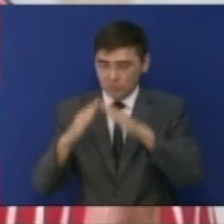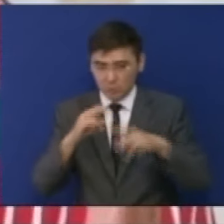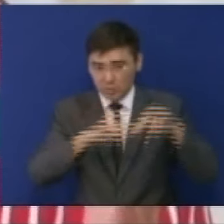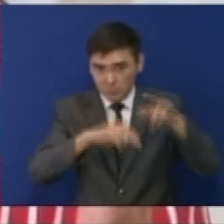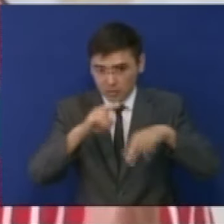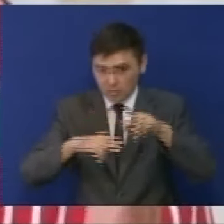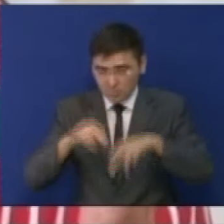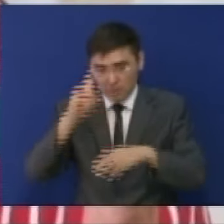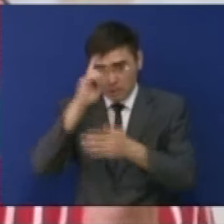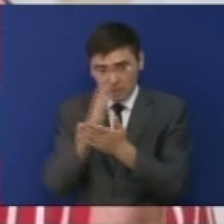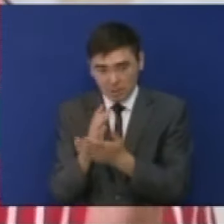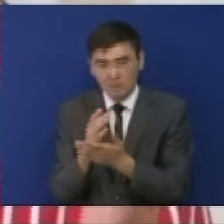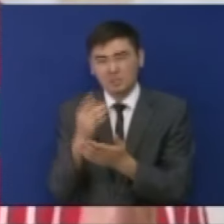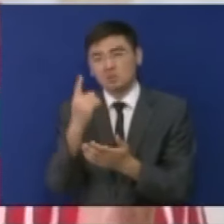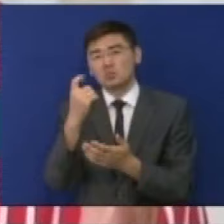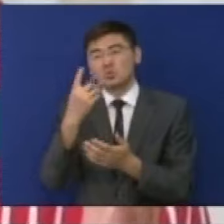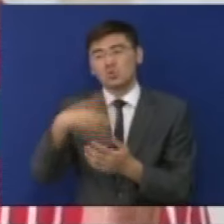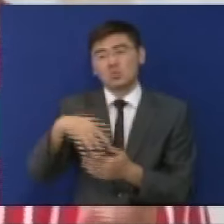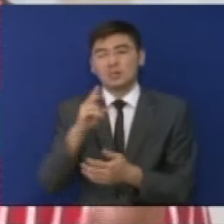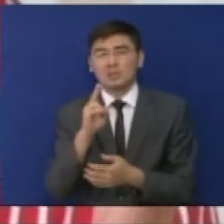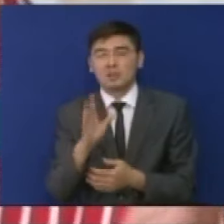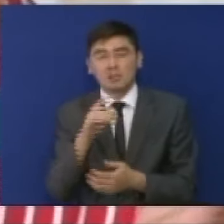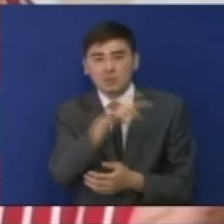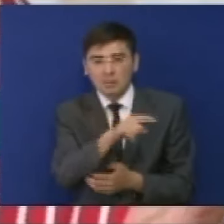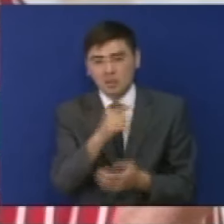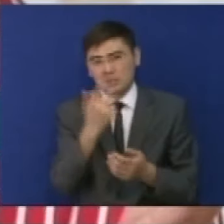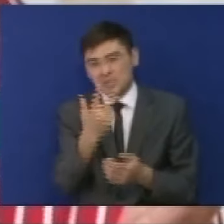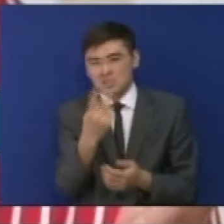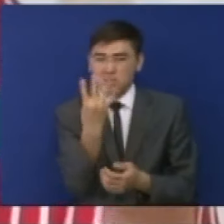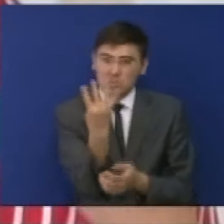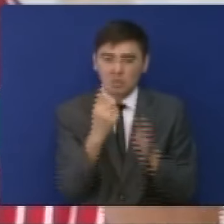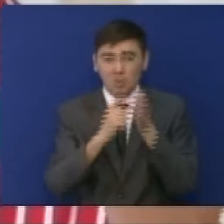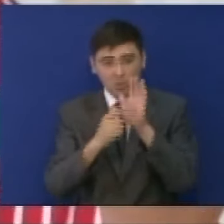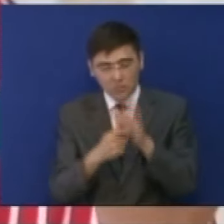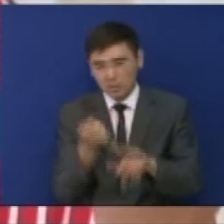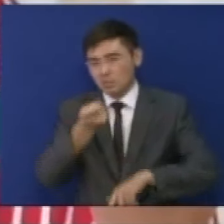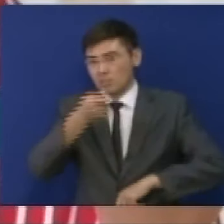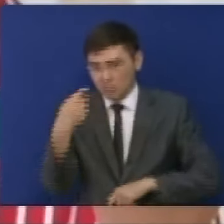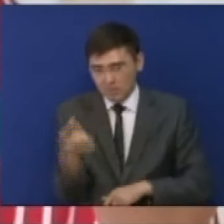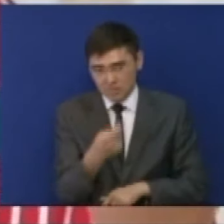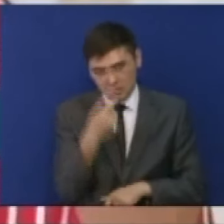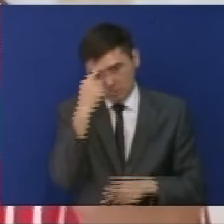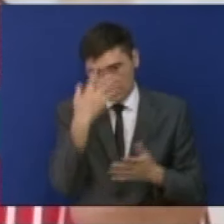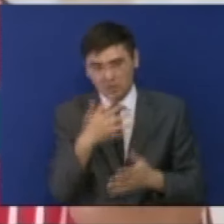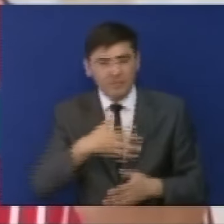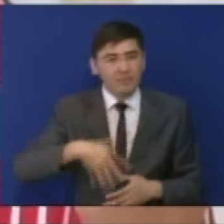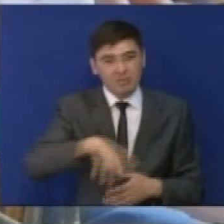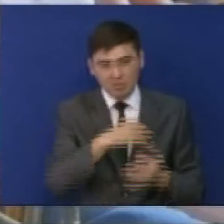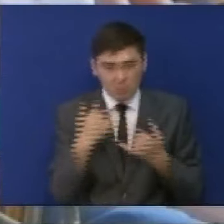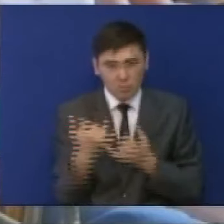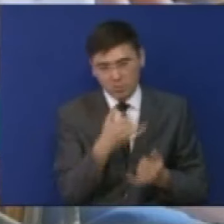это получается 140 квартир. Там где-то часть, ну, трехкомнатные, четырехкомнатные, их